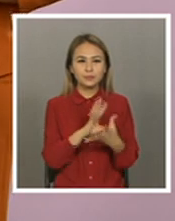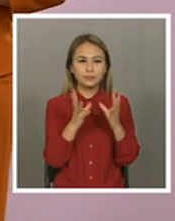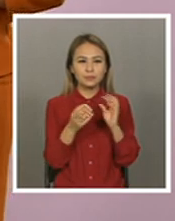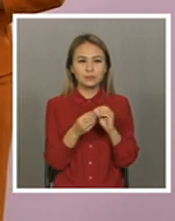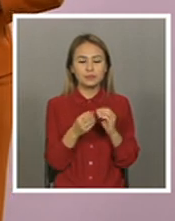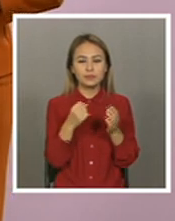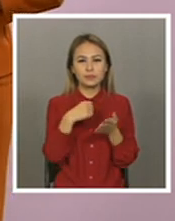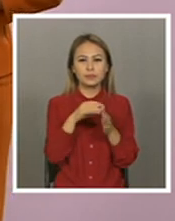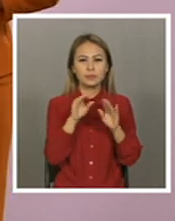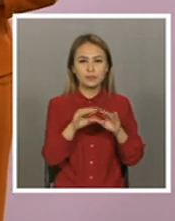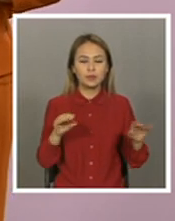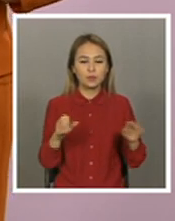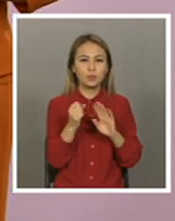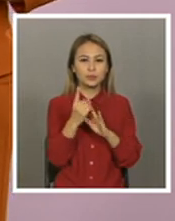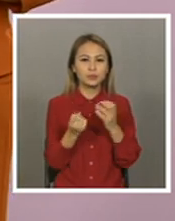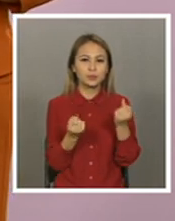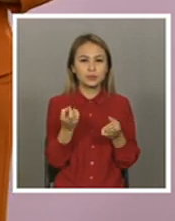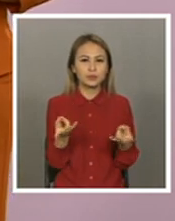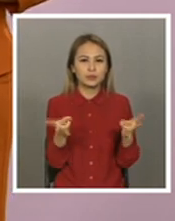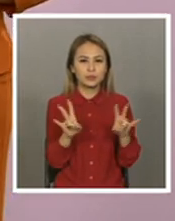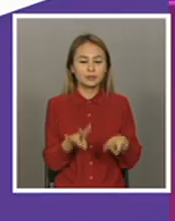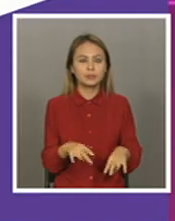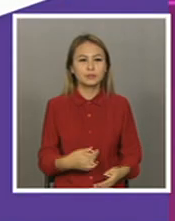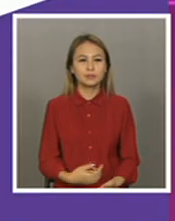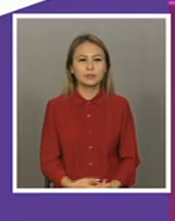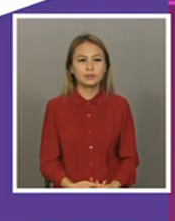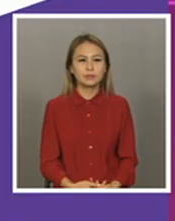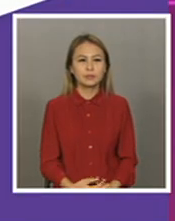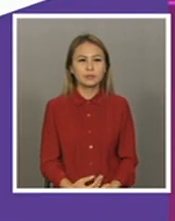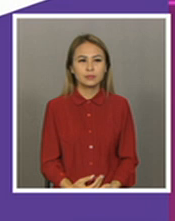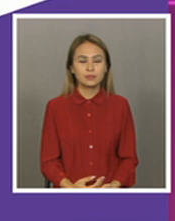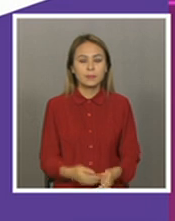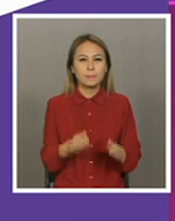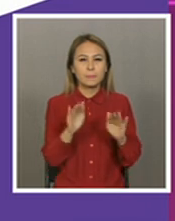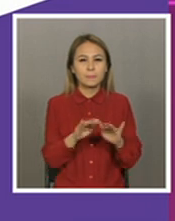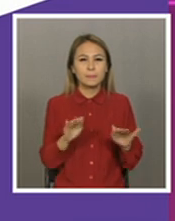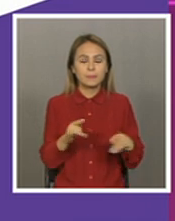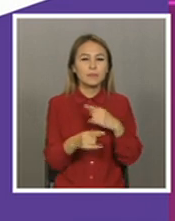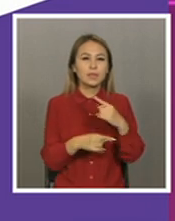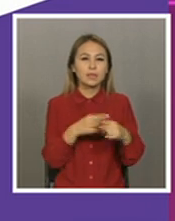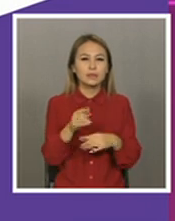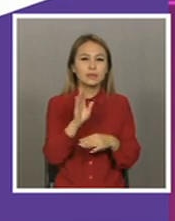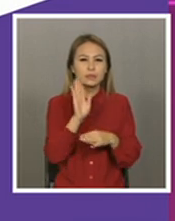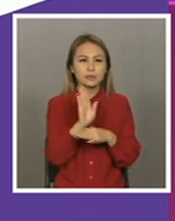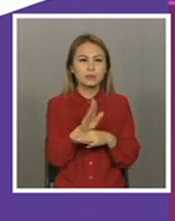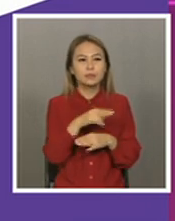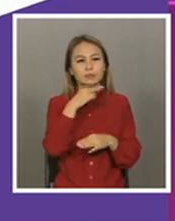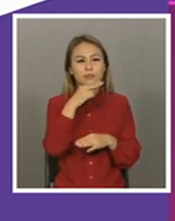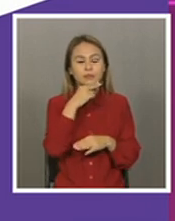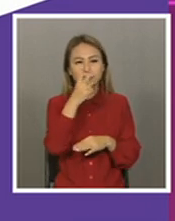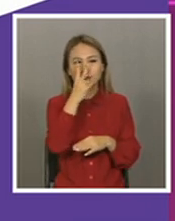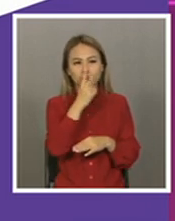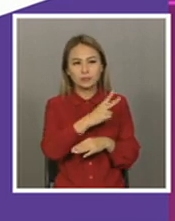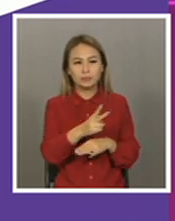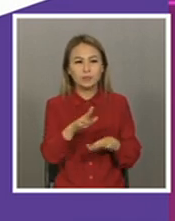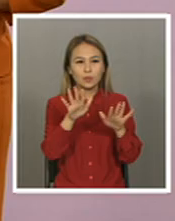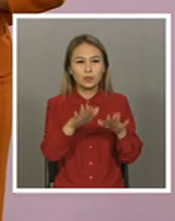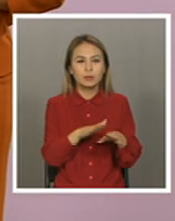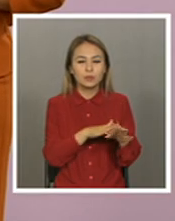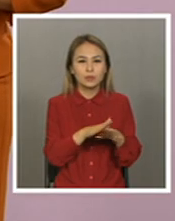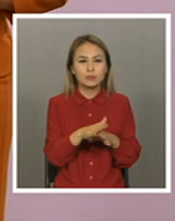тұрақта 11 мәшіне қалған екен. Жарайсыңдар. Балалар, келесі тапсырмаға назар аударамыз. Орындап